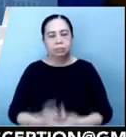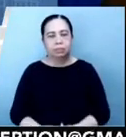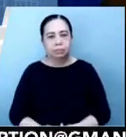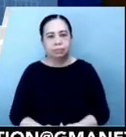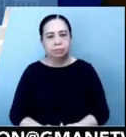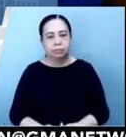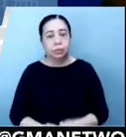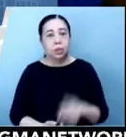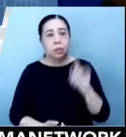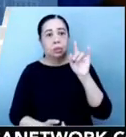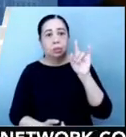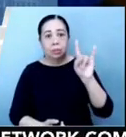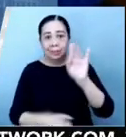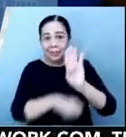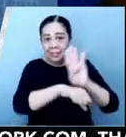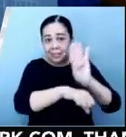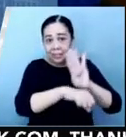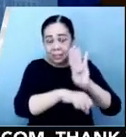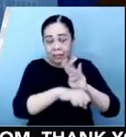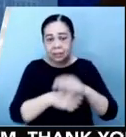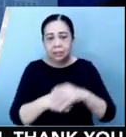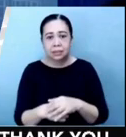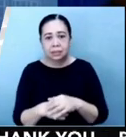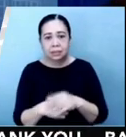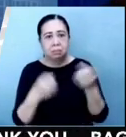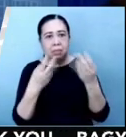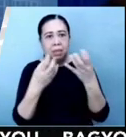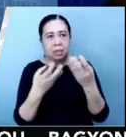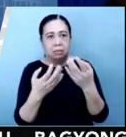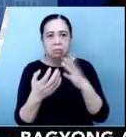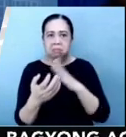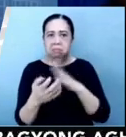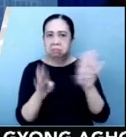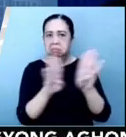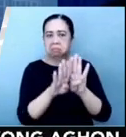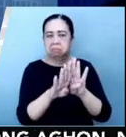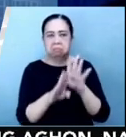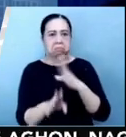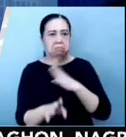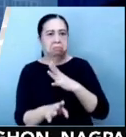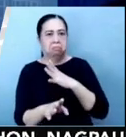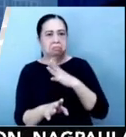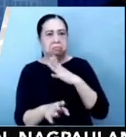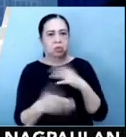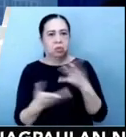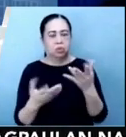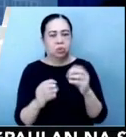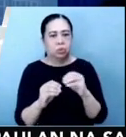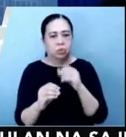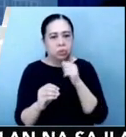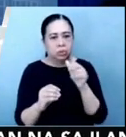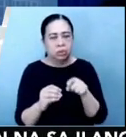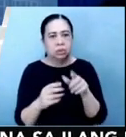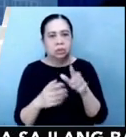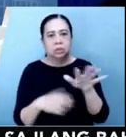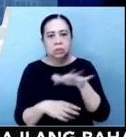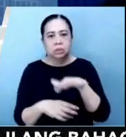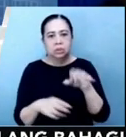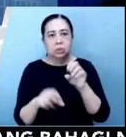commercial establishments po kasi marami sa kanila sarado na. So wala ka na talagang mapagkukunan in terms of the ILP. So pag ganun